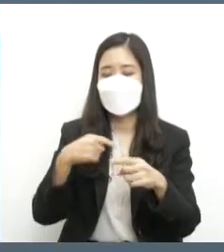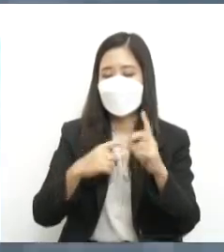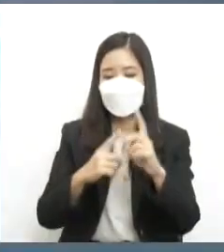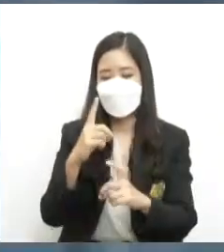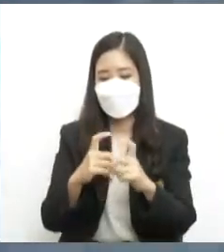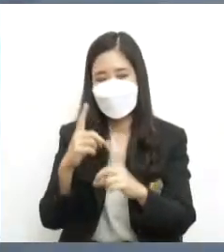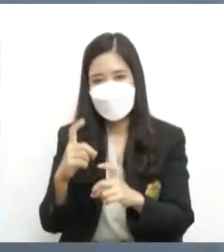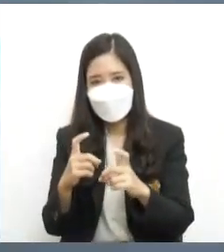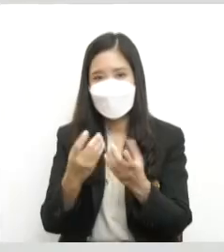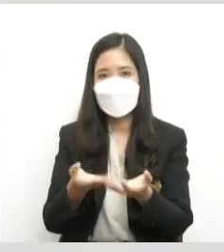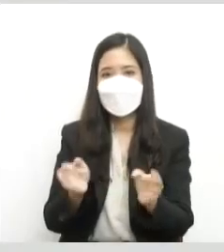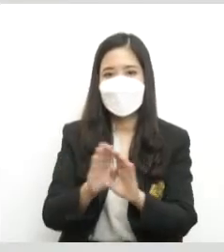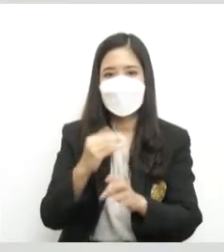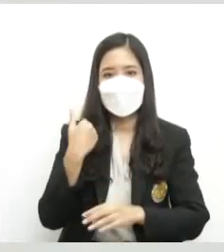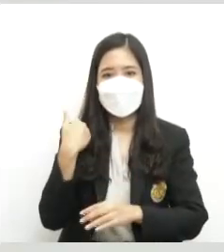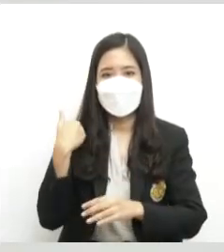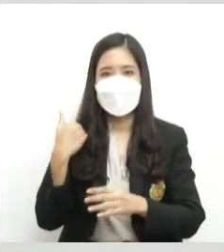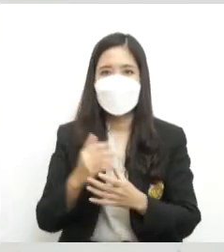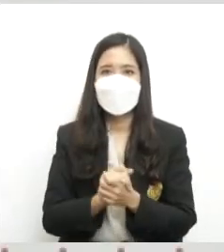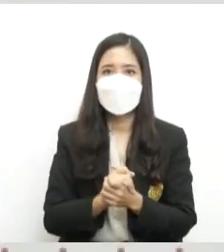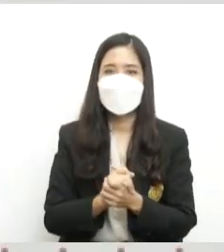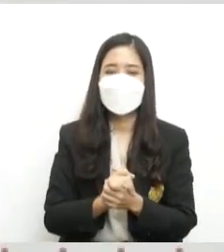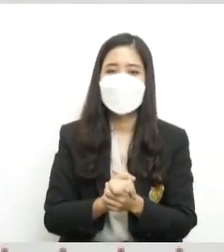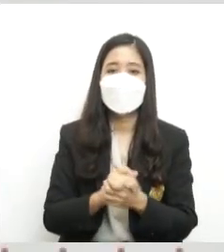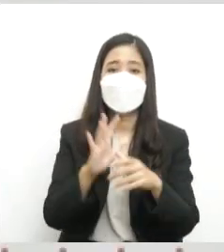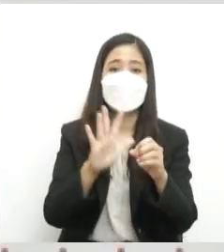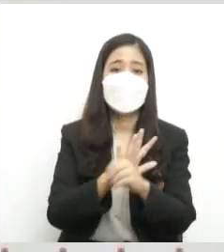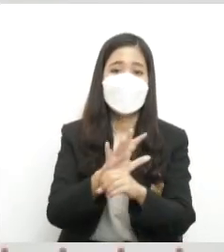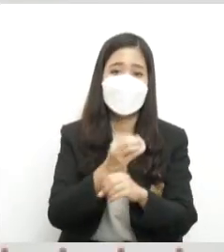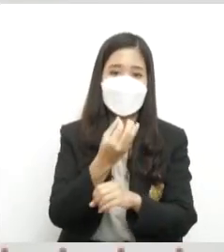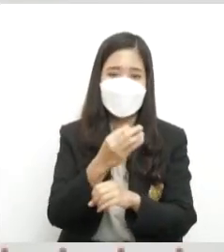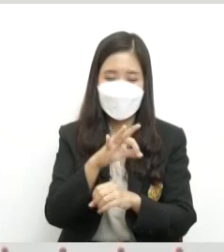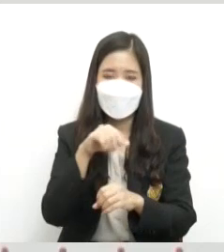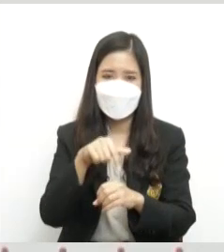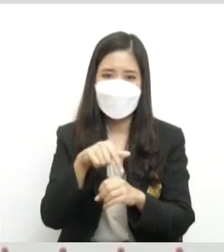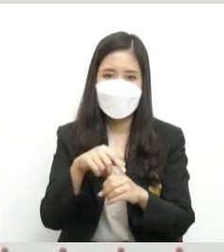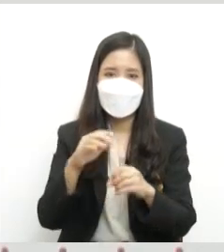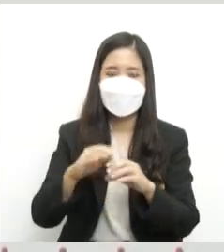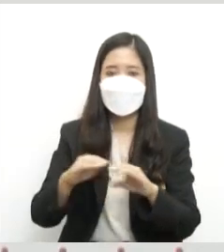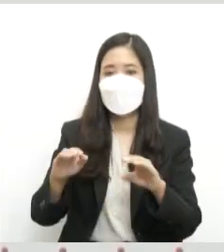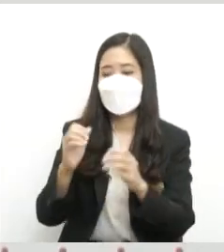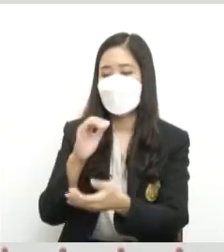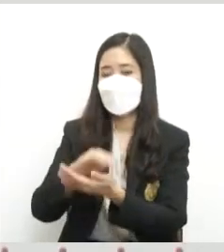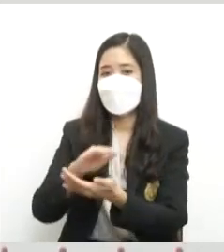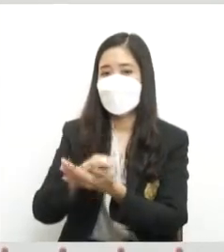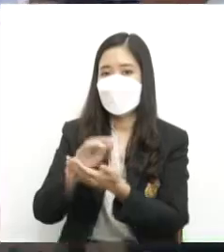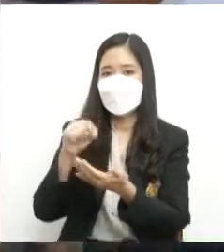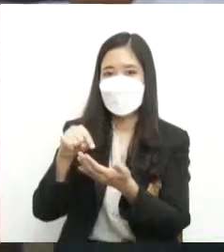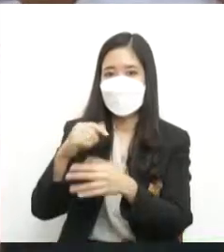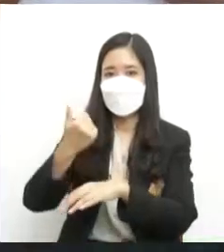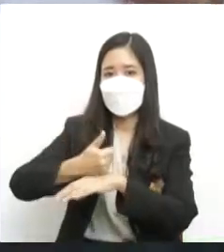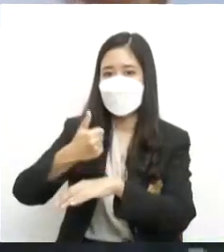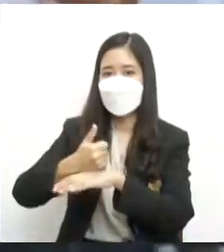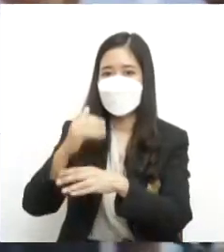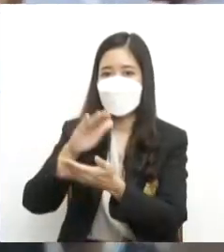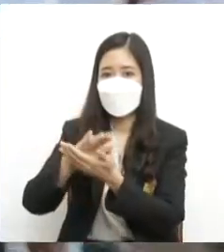ครัวจากสถานการณ์ที่ยากลำบากนี้นางธัญจิราชดคงกุลผู้อำนวยการโรงเรียนสันติ